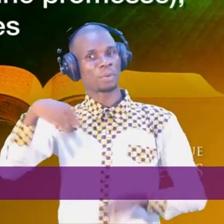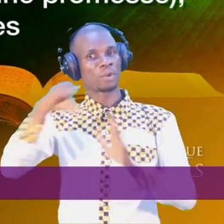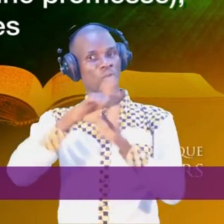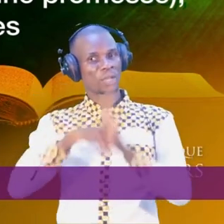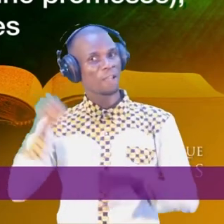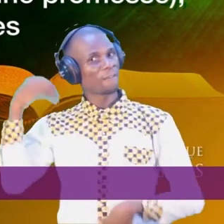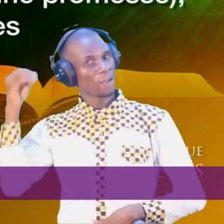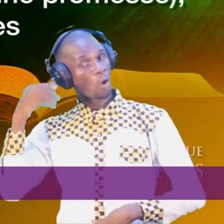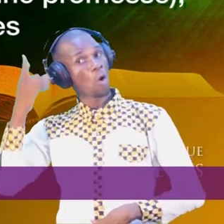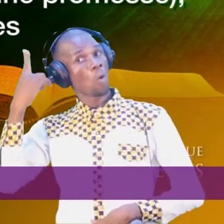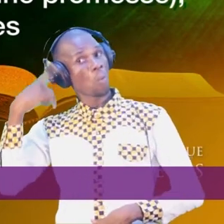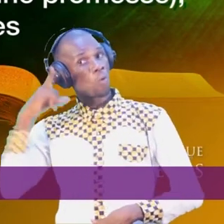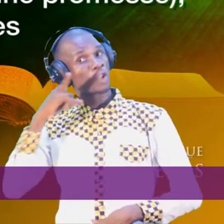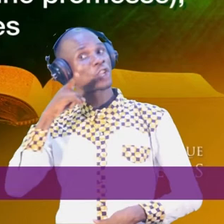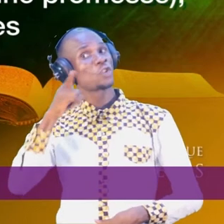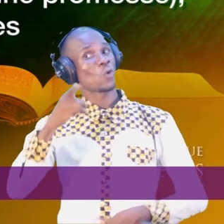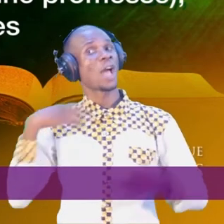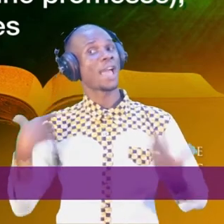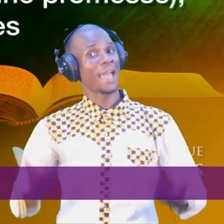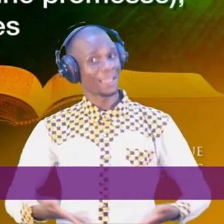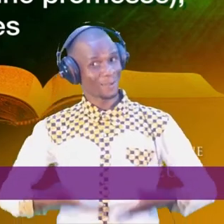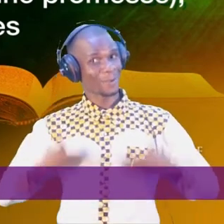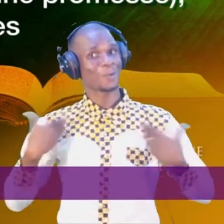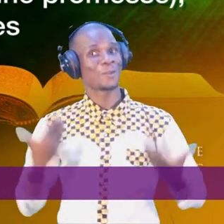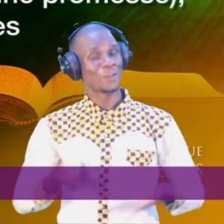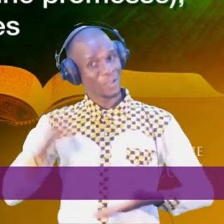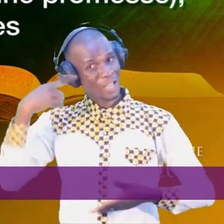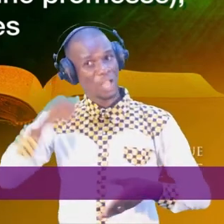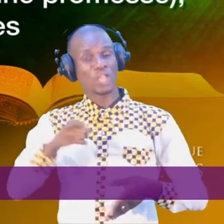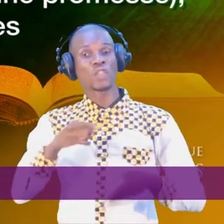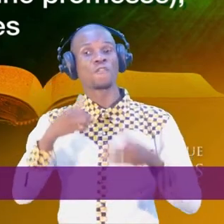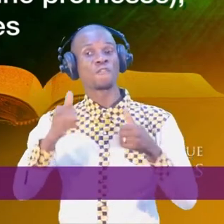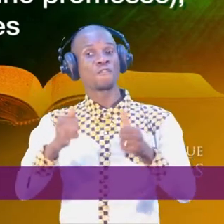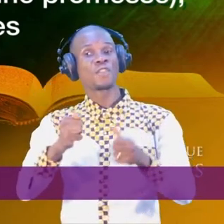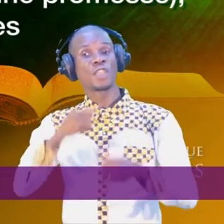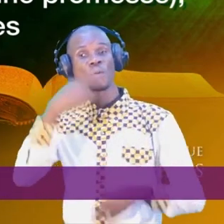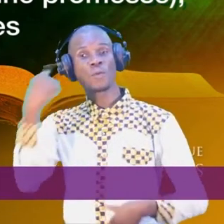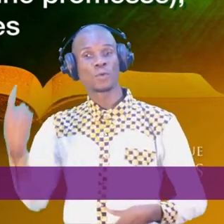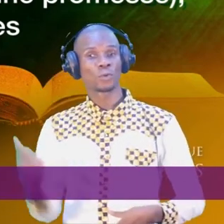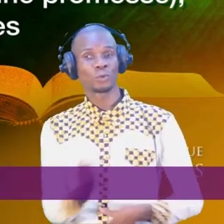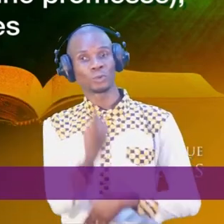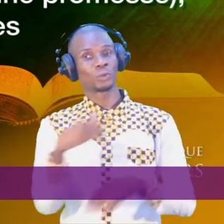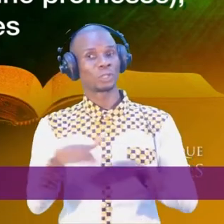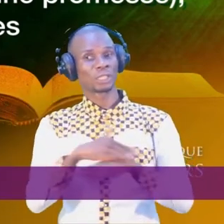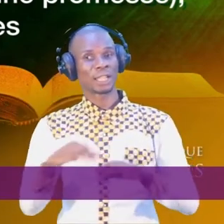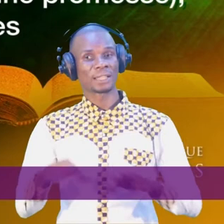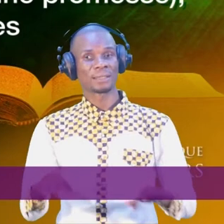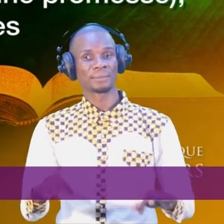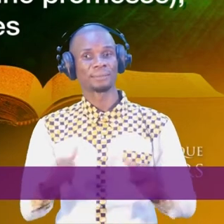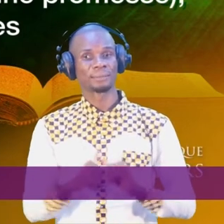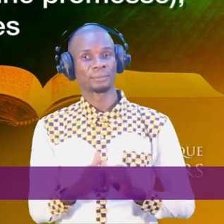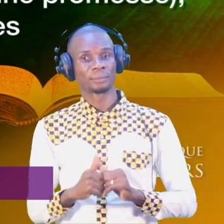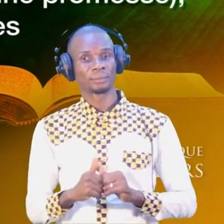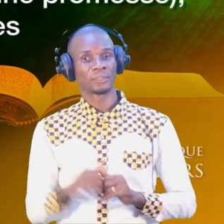Waheshimu baba yako na mama yako. Amri hii ndio amri ya kwanza yenye ahadi, upate heri, ukae